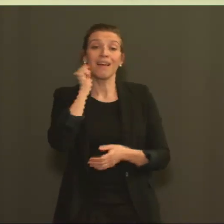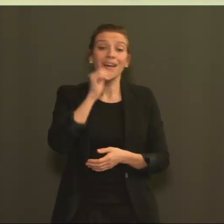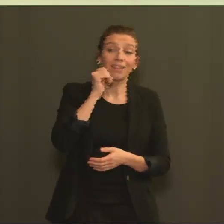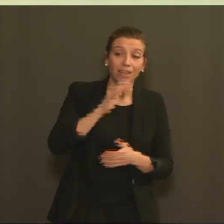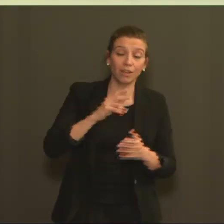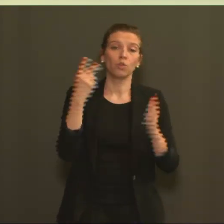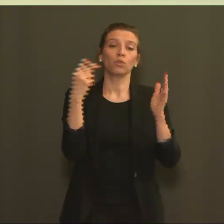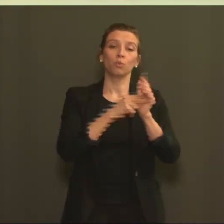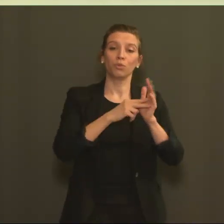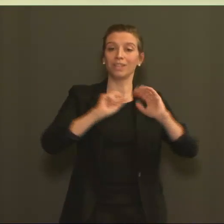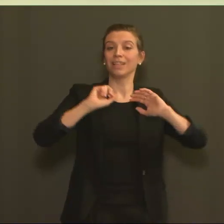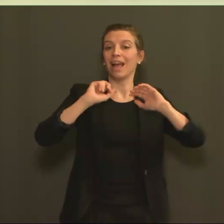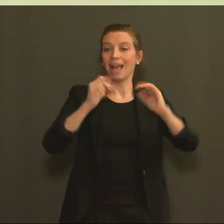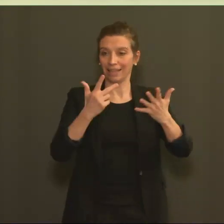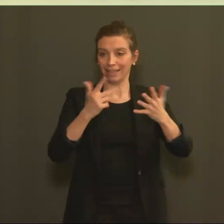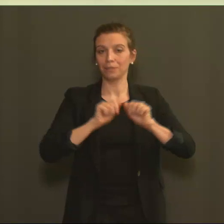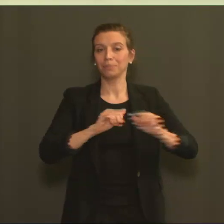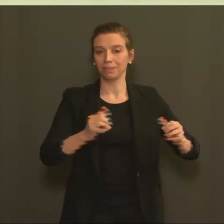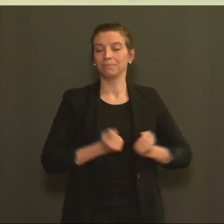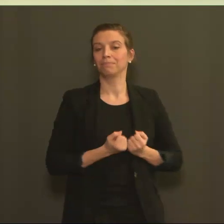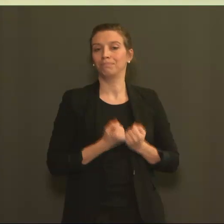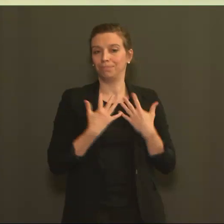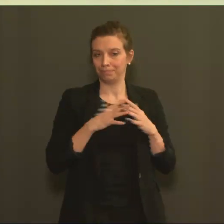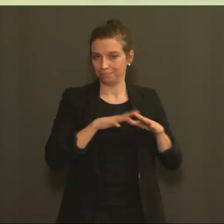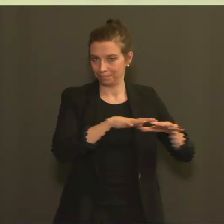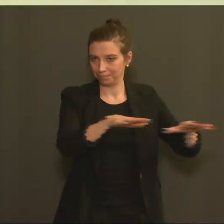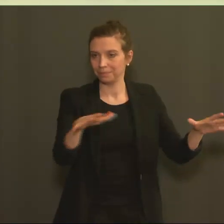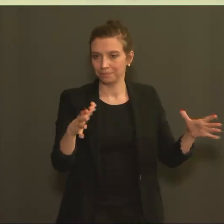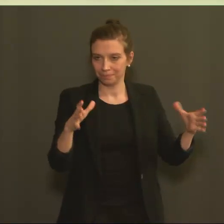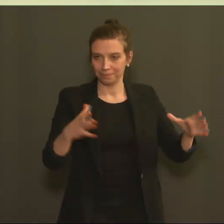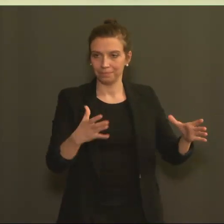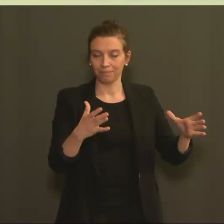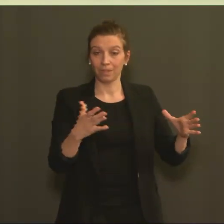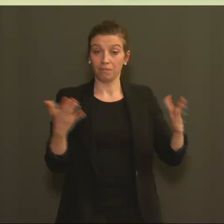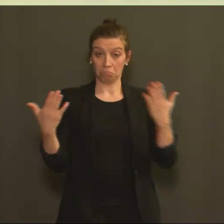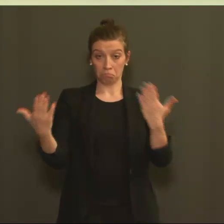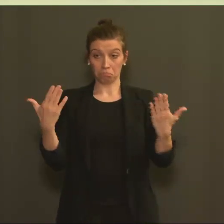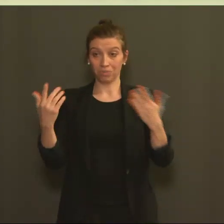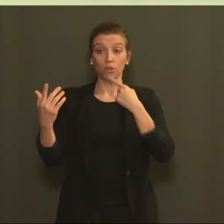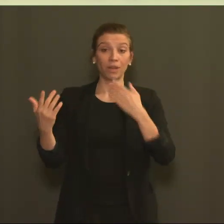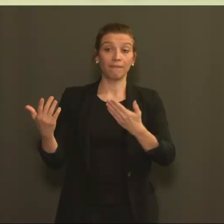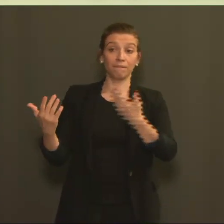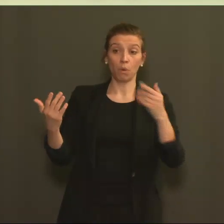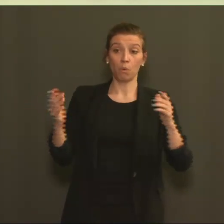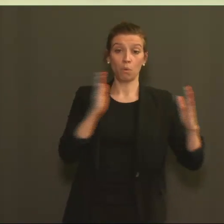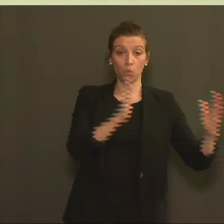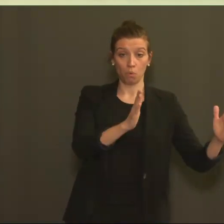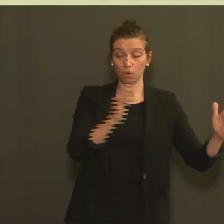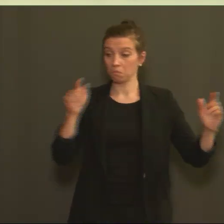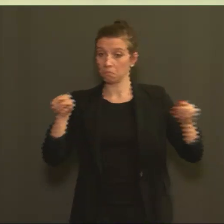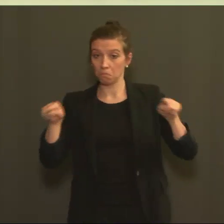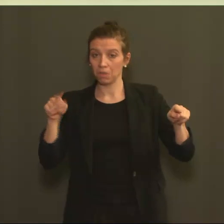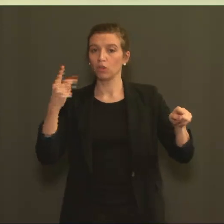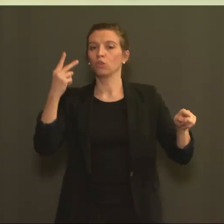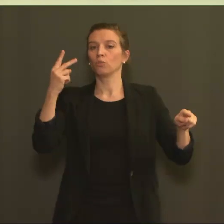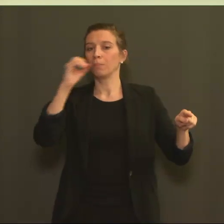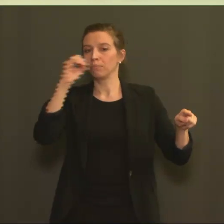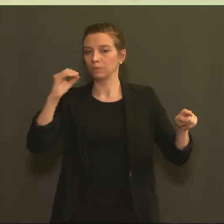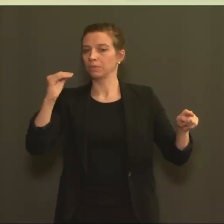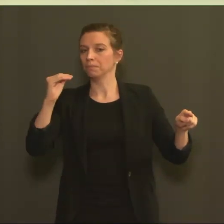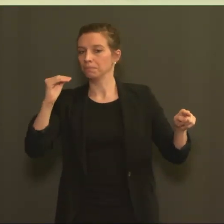afname van 2 procent in vergelijking met de week er voor deze daling zien we in alle